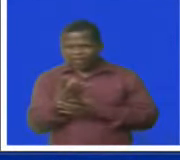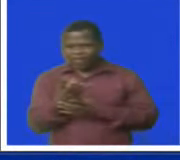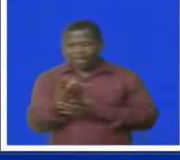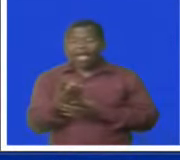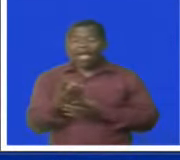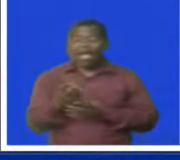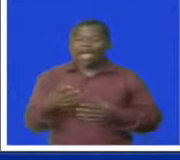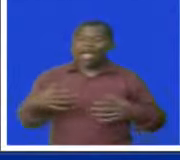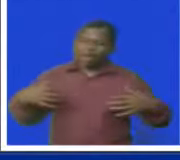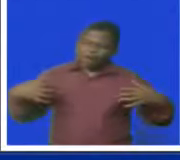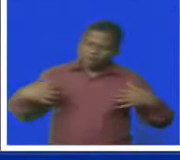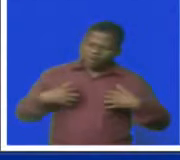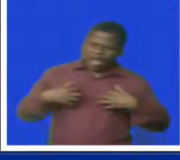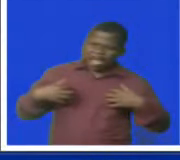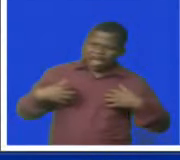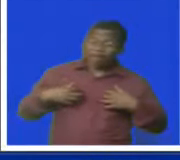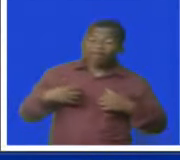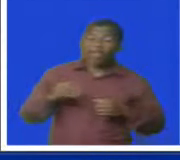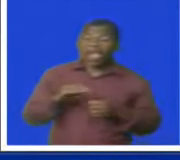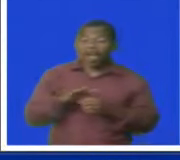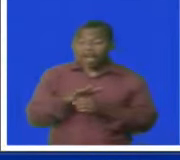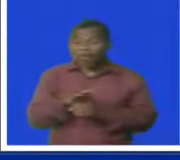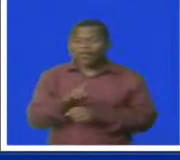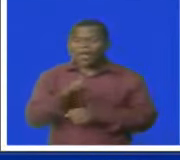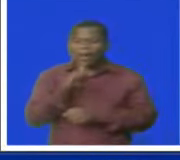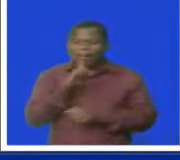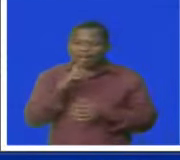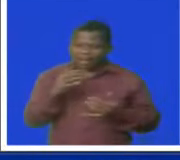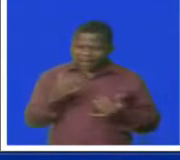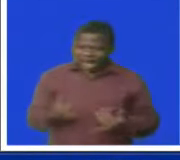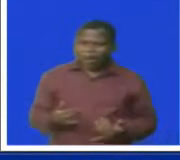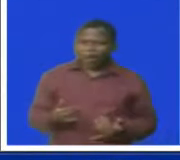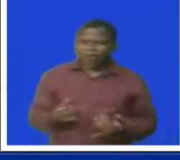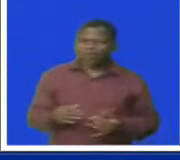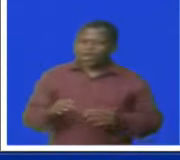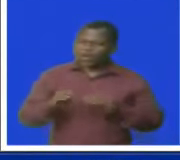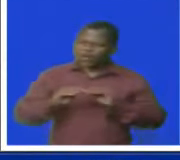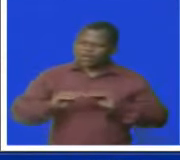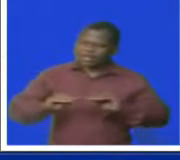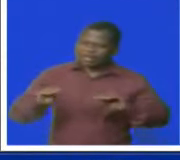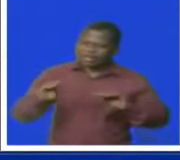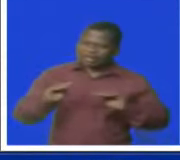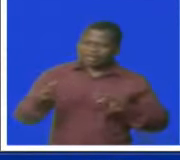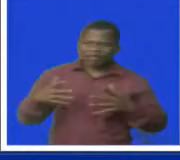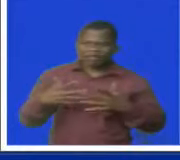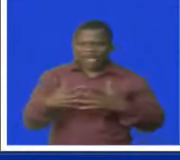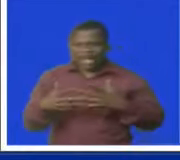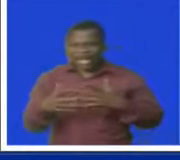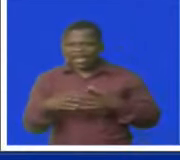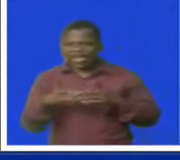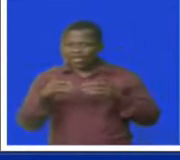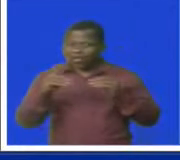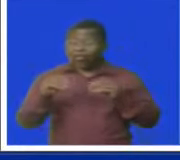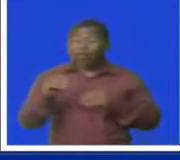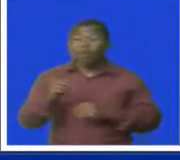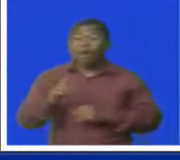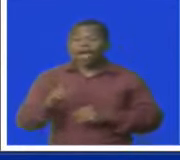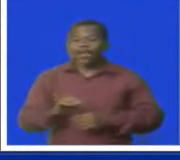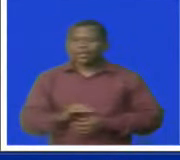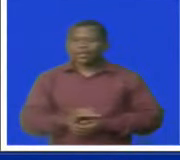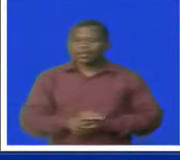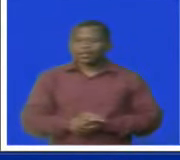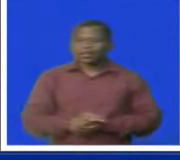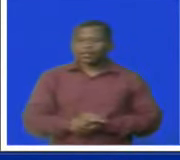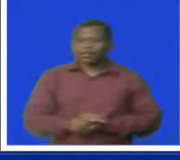njani kumarketing inenda njani kuloku naloku nenda njani. Lo makhalathi Dlamini longusihlalo wakagwacatela nsika